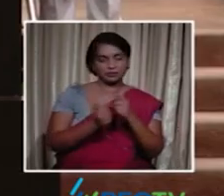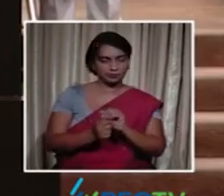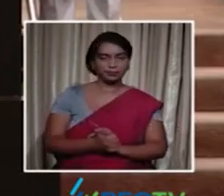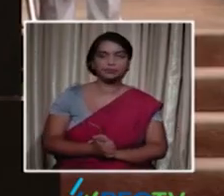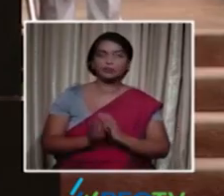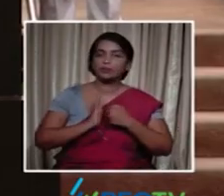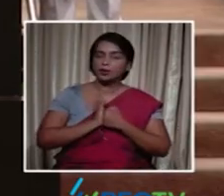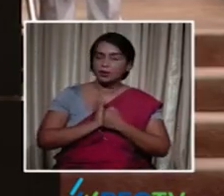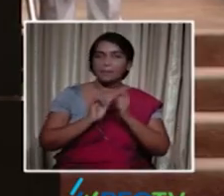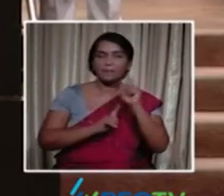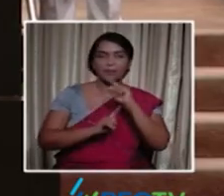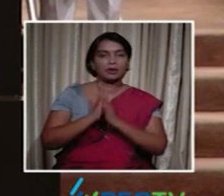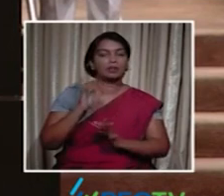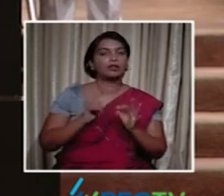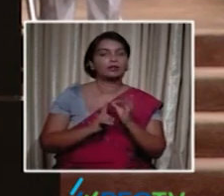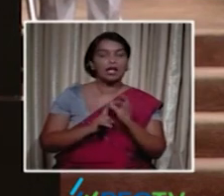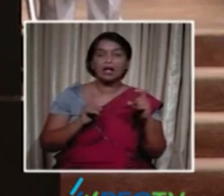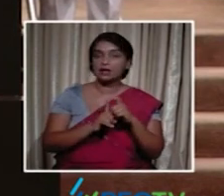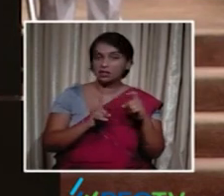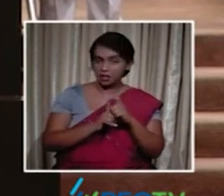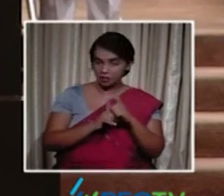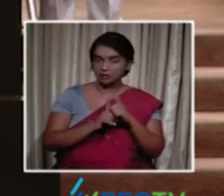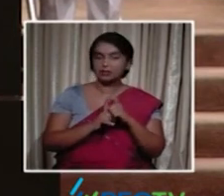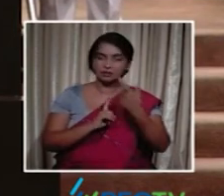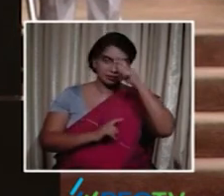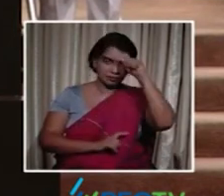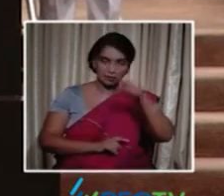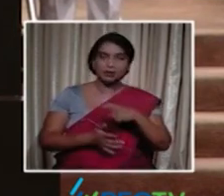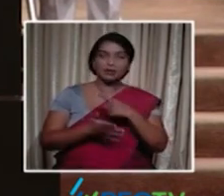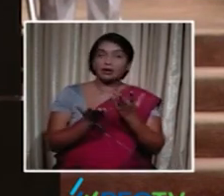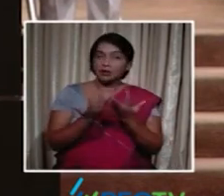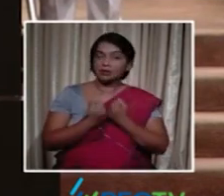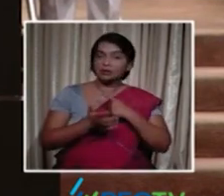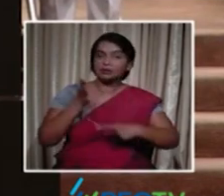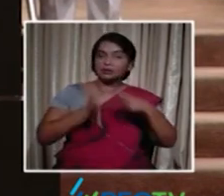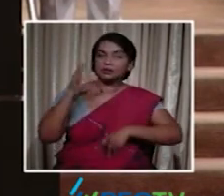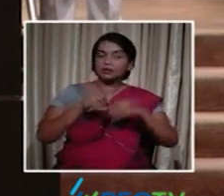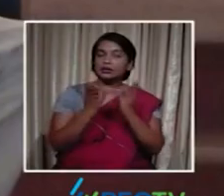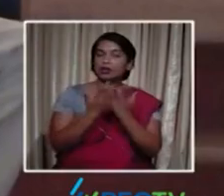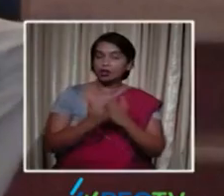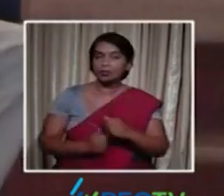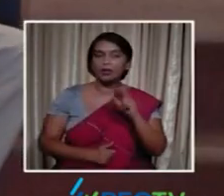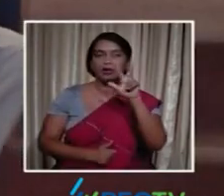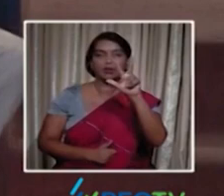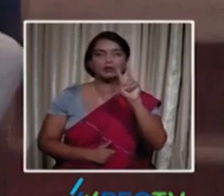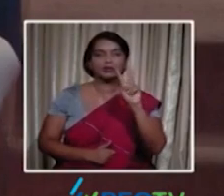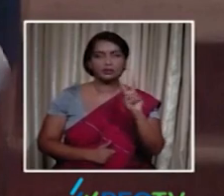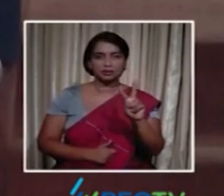ගරු පාර්ලිමේන්තු මන්ත්‍රී ඩලස් අලහප්පෙරුම මැතිතුමා ලැබී ඇති ඡන්ද සංඛ්‍යාව 82යි.